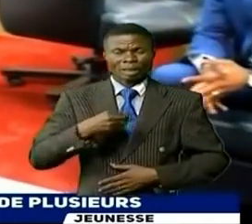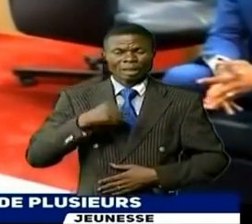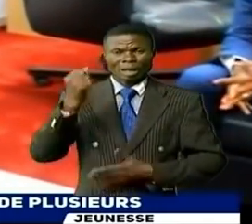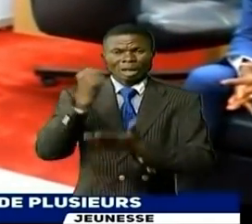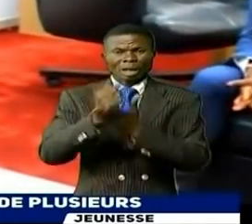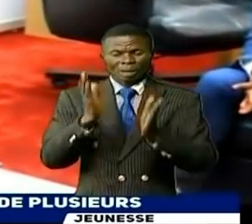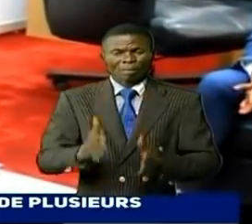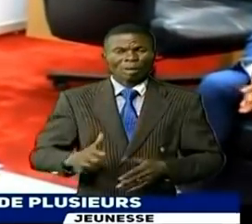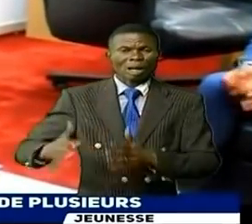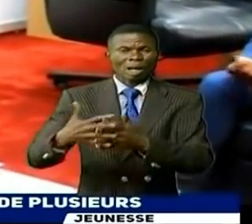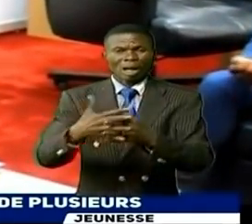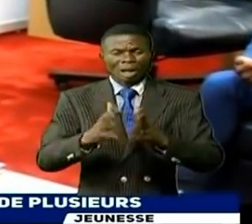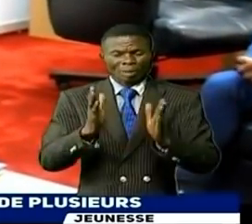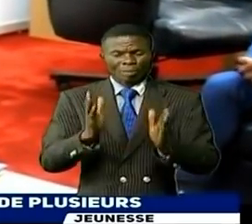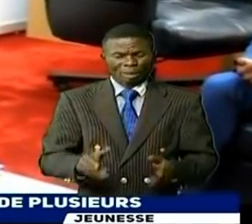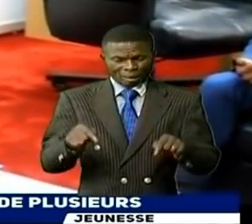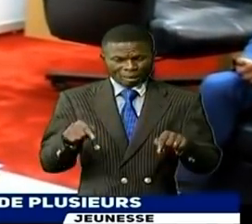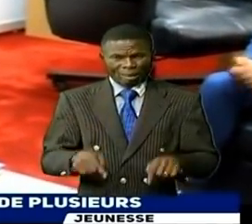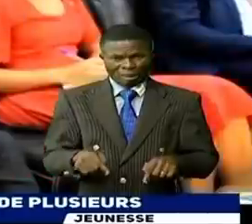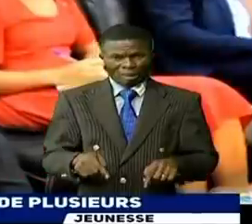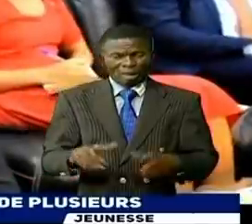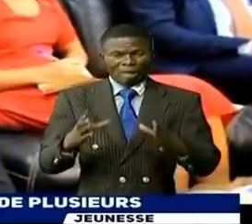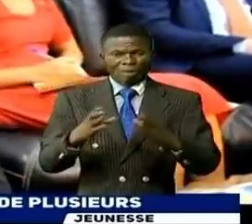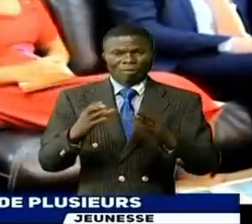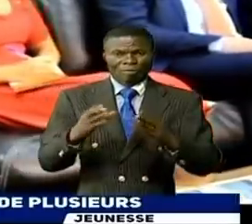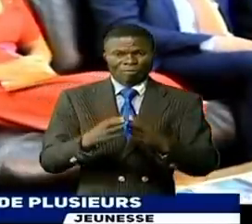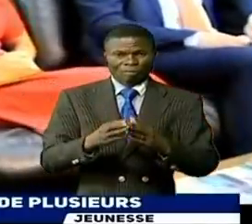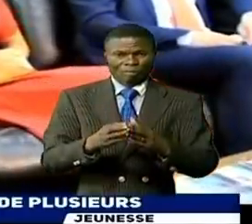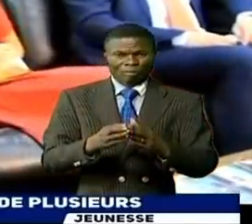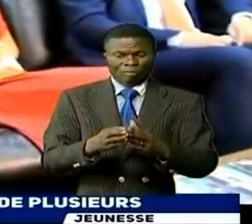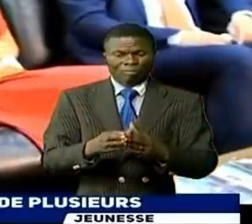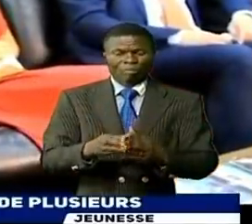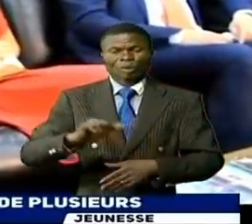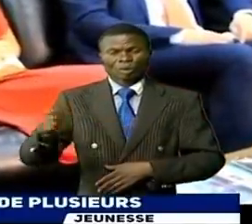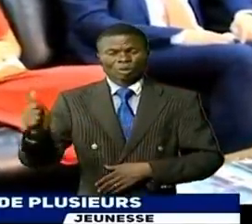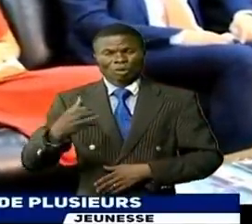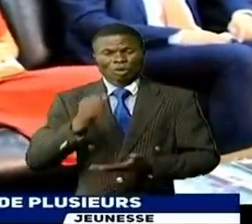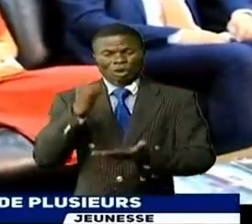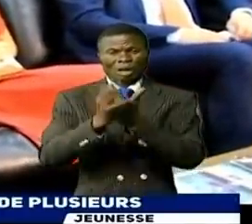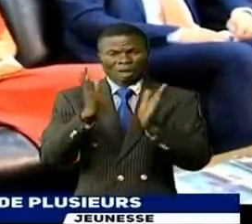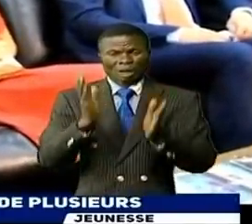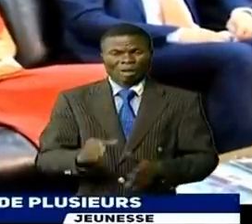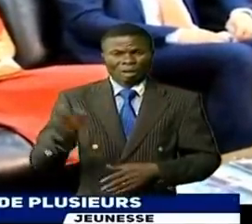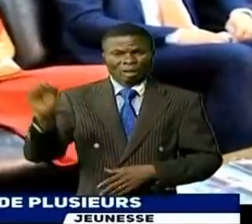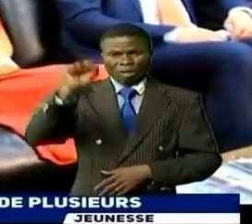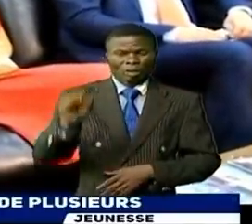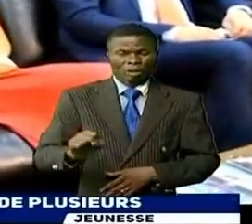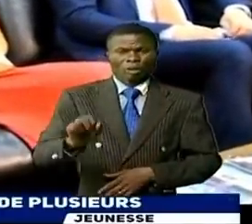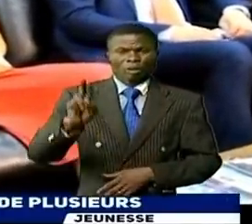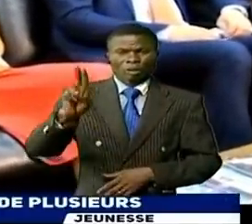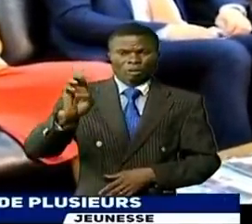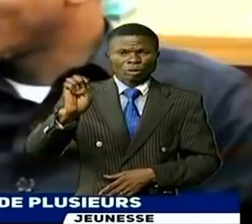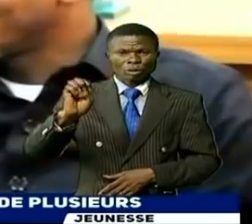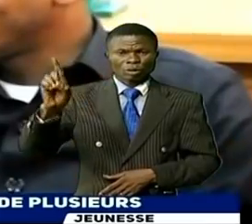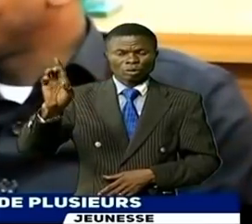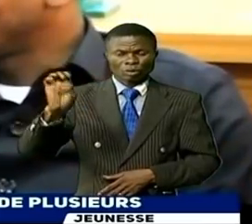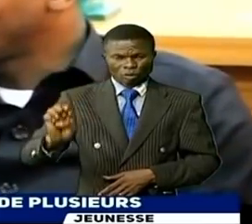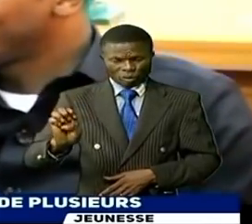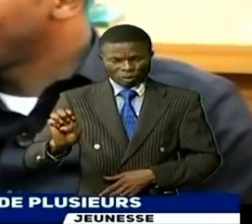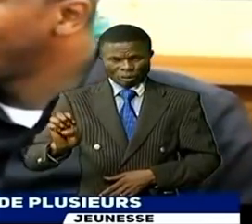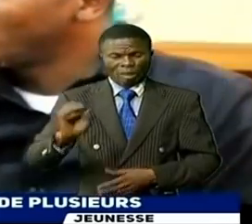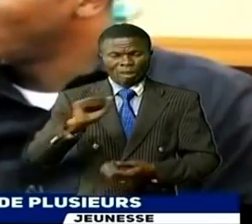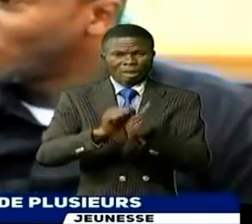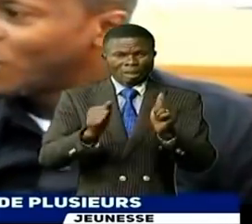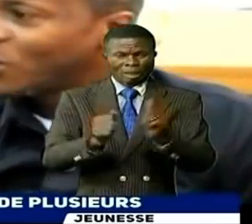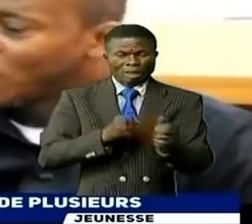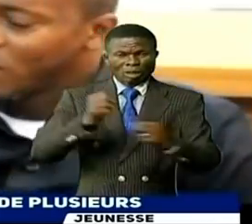ambassadeur américain en RDC, avec Henrique Rasbrandt, ambassadeur suédois en République démocratique du Congo, les questions de la